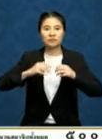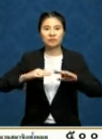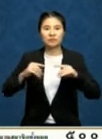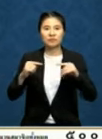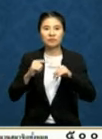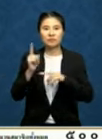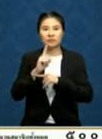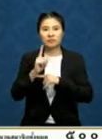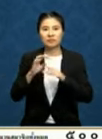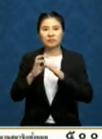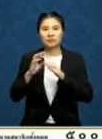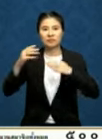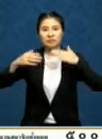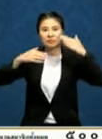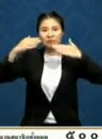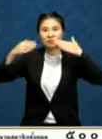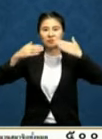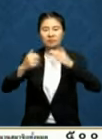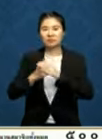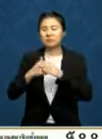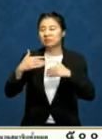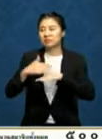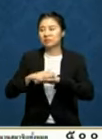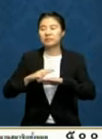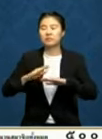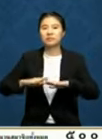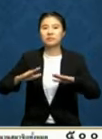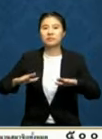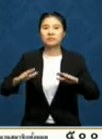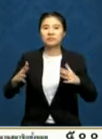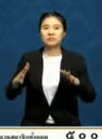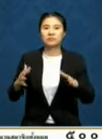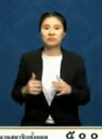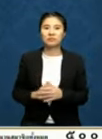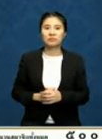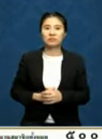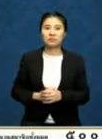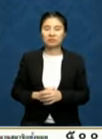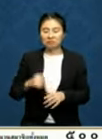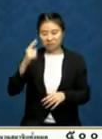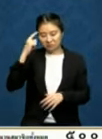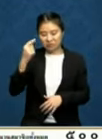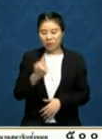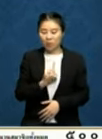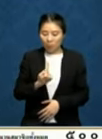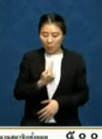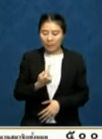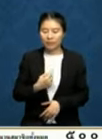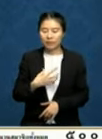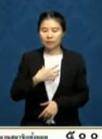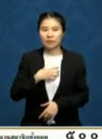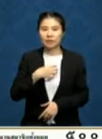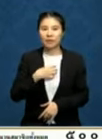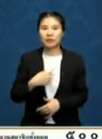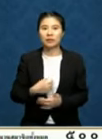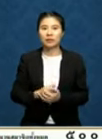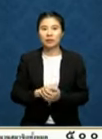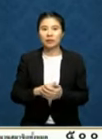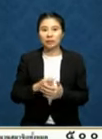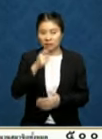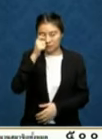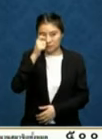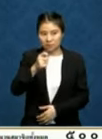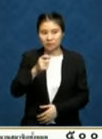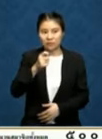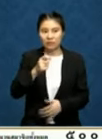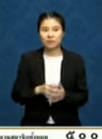การทำกิจกรรมร่วมกันเนี่ยอาจจะไม่สอดคล้องกันเหมือนตอนวัยเด็กนะคะเพราะเขาชอบมีโลกส่วนตัวมากยิ่งขึ้นนะคะแต่ก็เราก็ต้องเคารพ